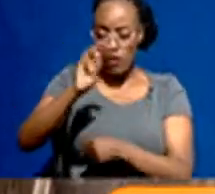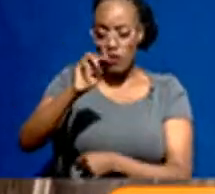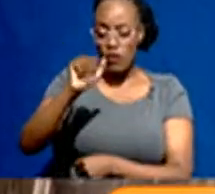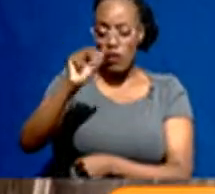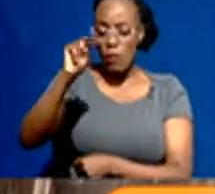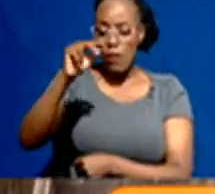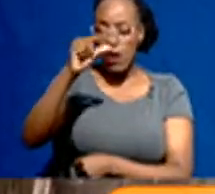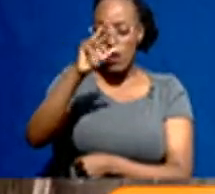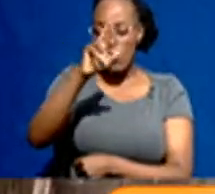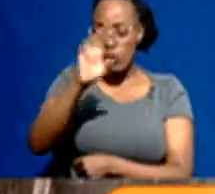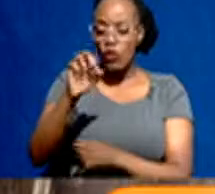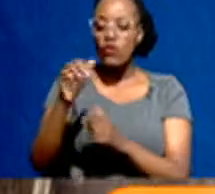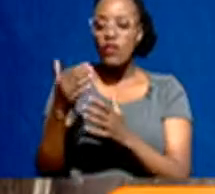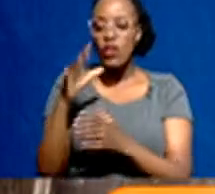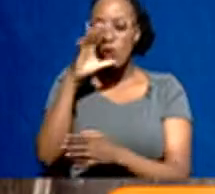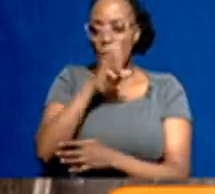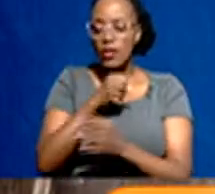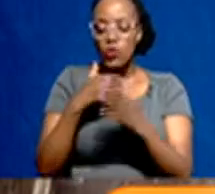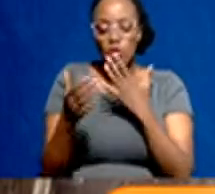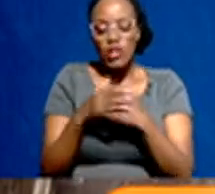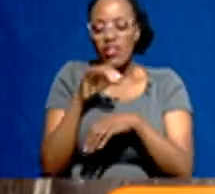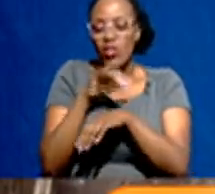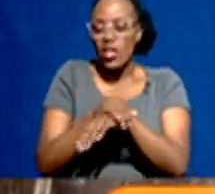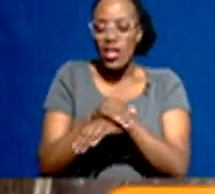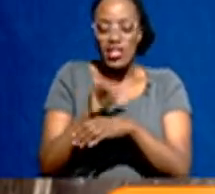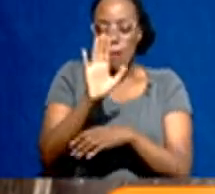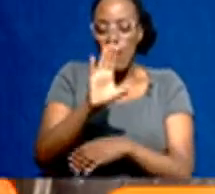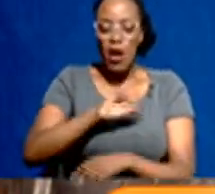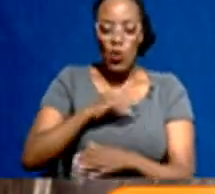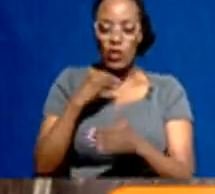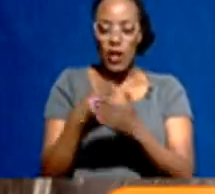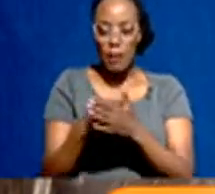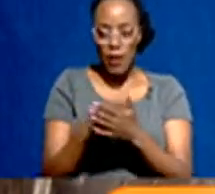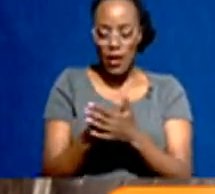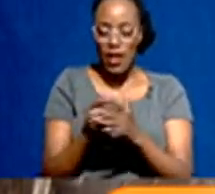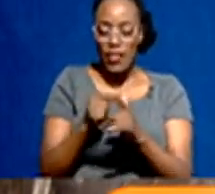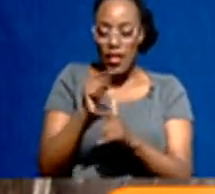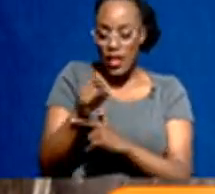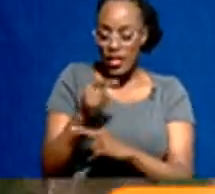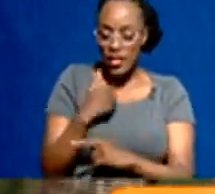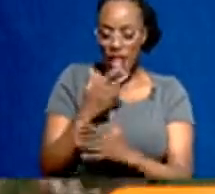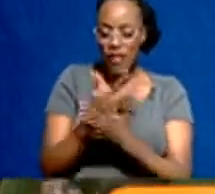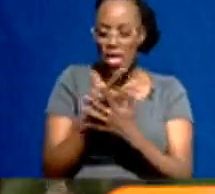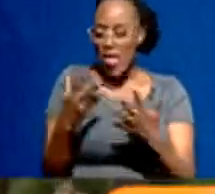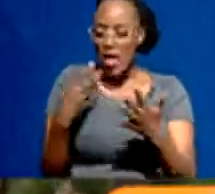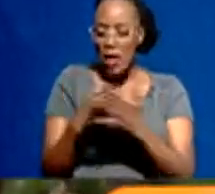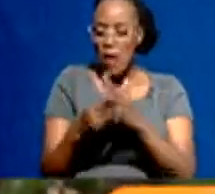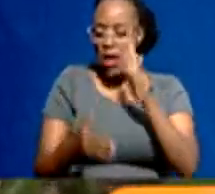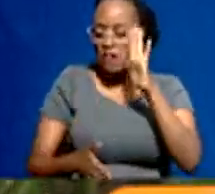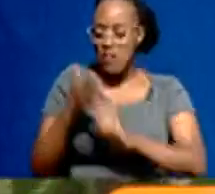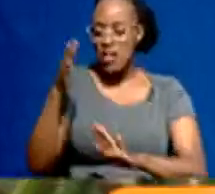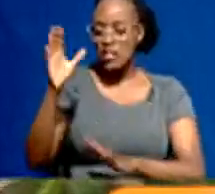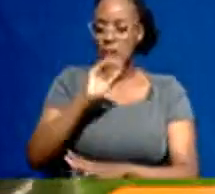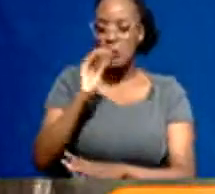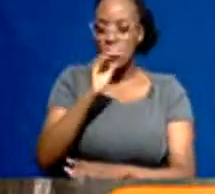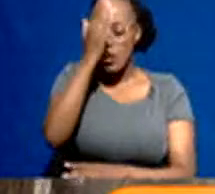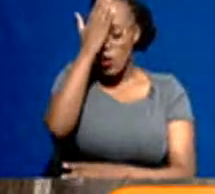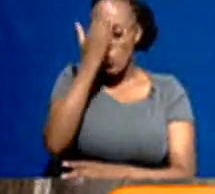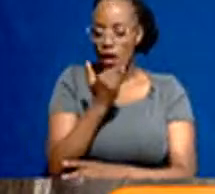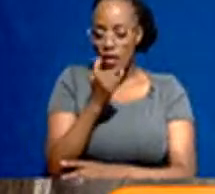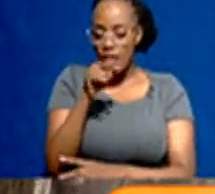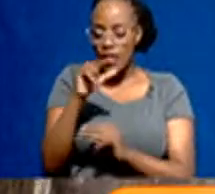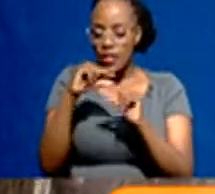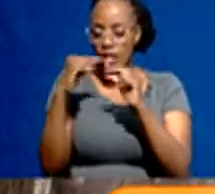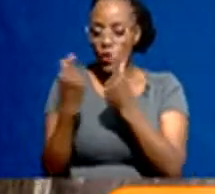unakosa ile ambayo ni ya kujipatia kipato. Na ya mkoko haina kipato kwa haraka. Sasa ndo ile zile